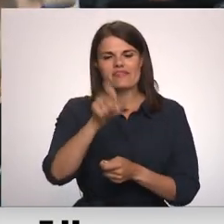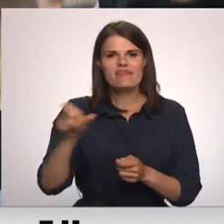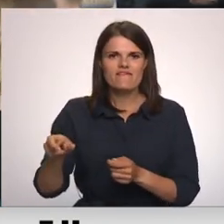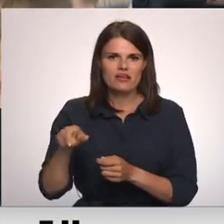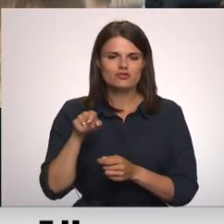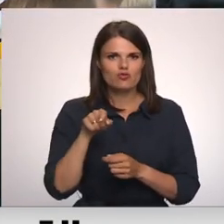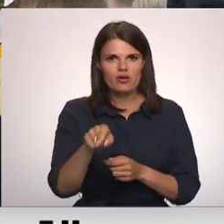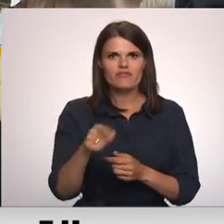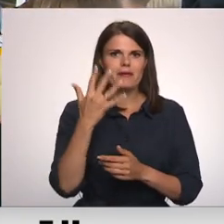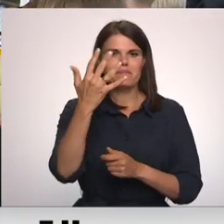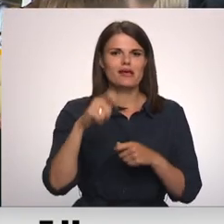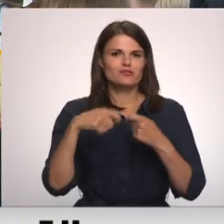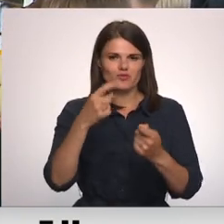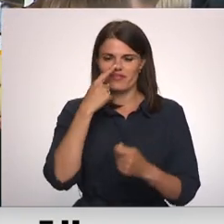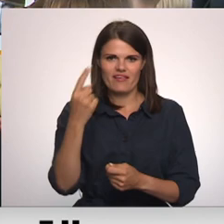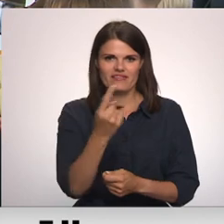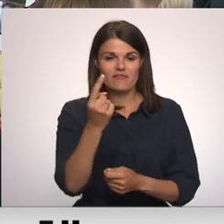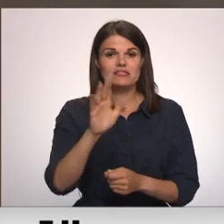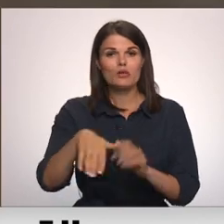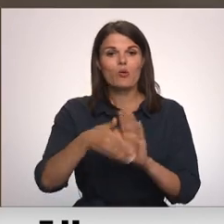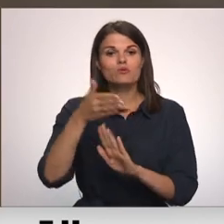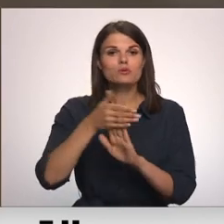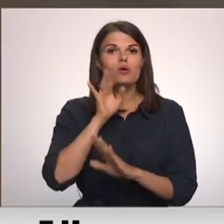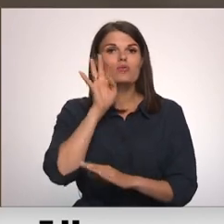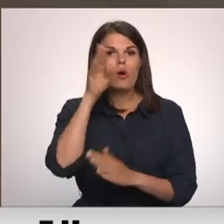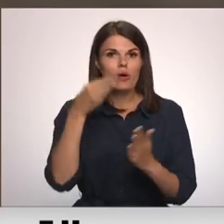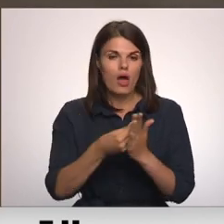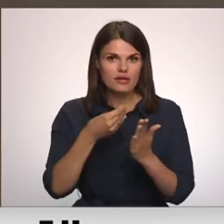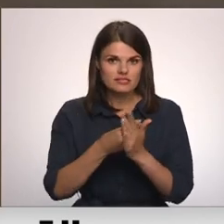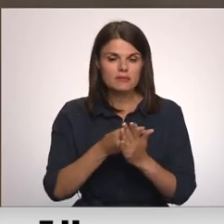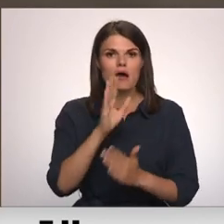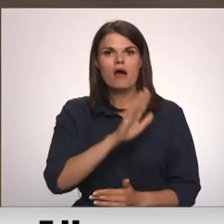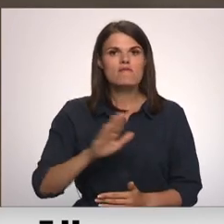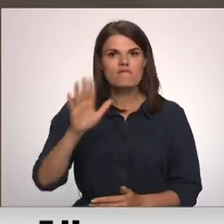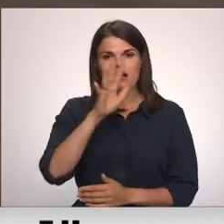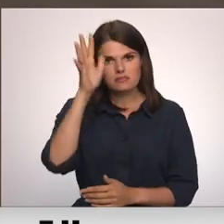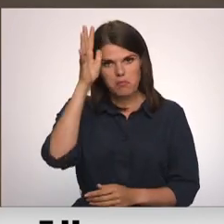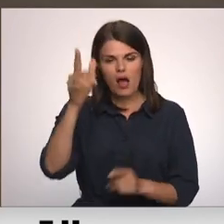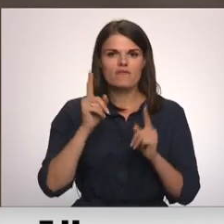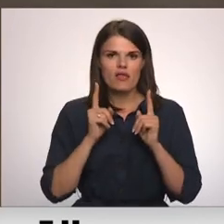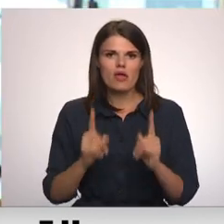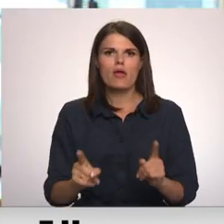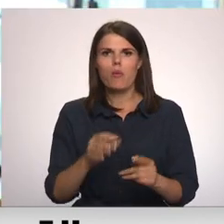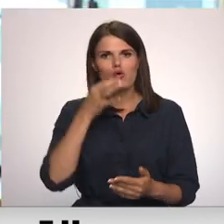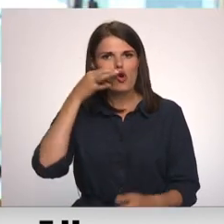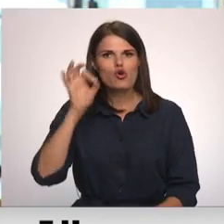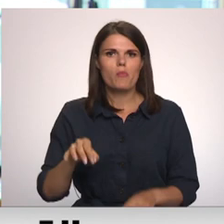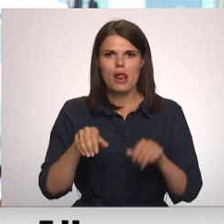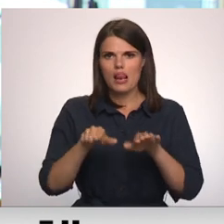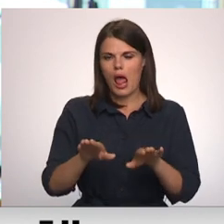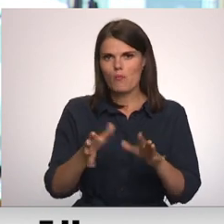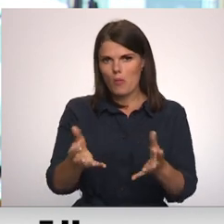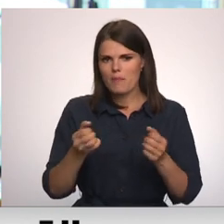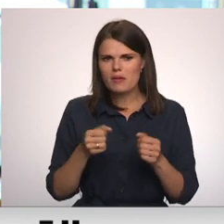no viņiem. Lai uzlabotu investoru vērtējumu nākotnē, valsts pārvaldē jābūt kompetentai lēmumu pieņemšanai. Vienalga